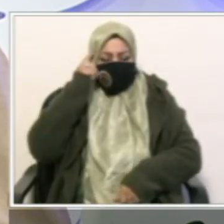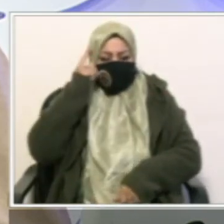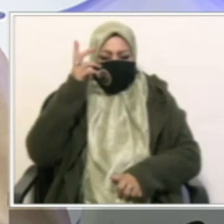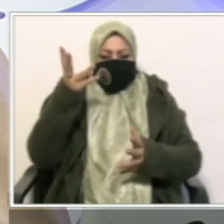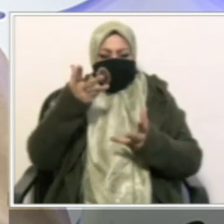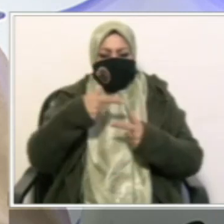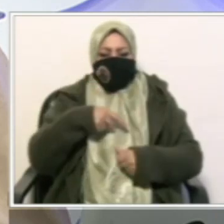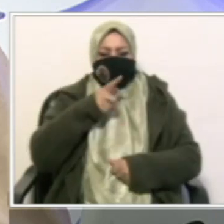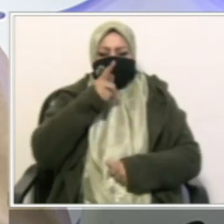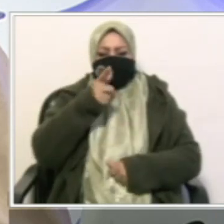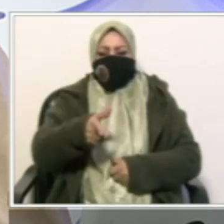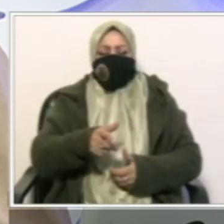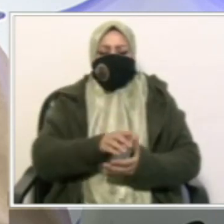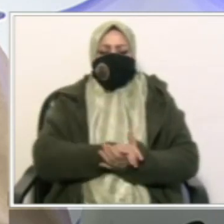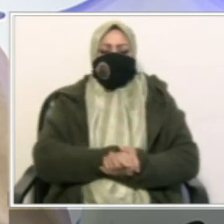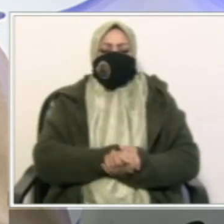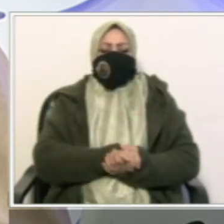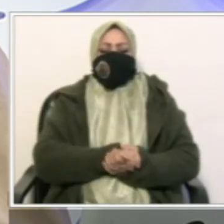السائل يسأل